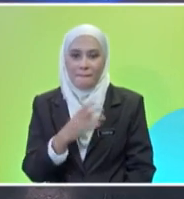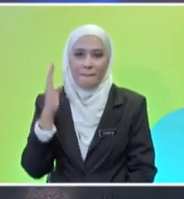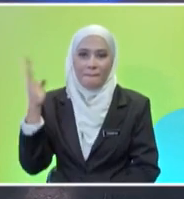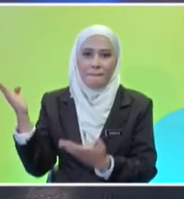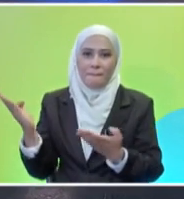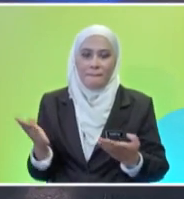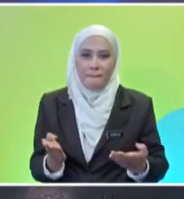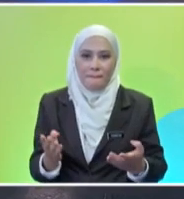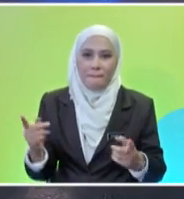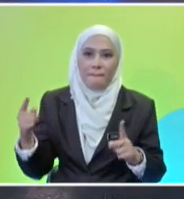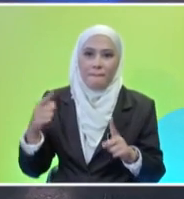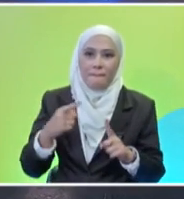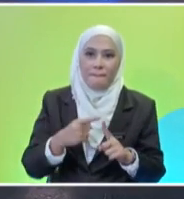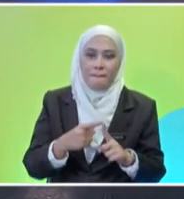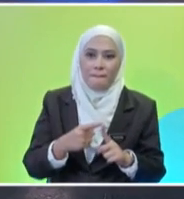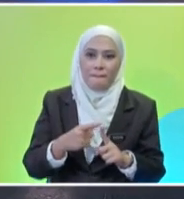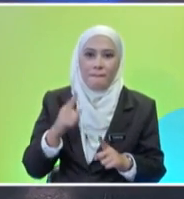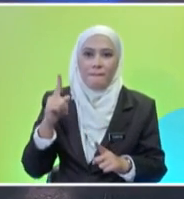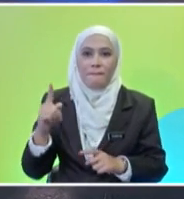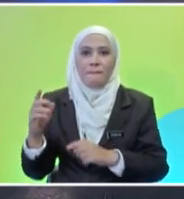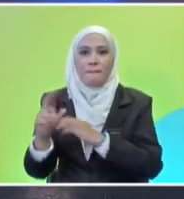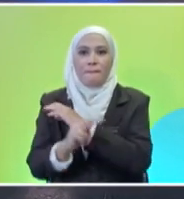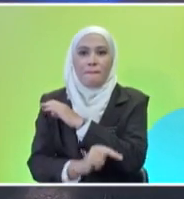ke sebuah negeri